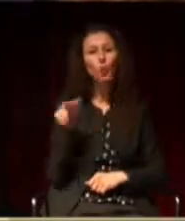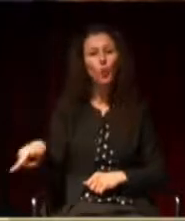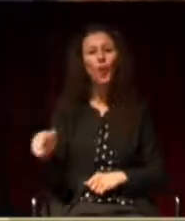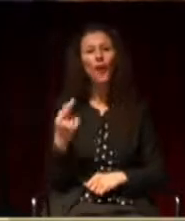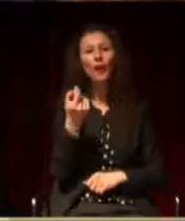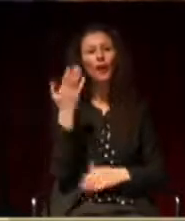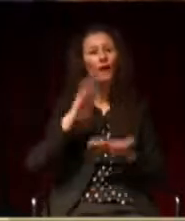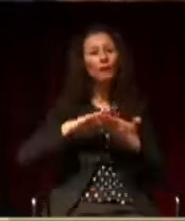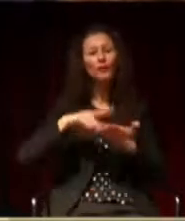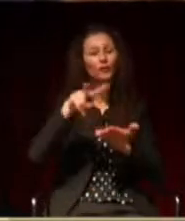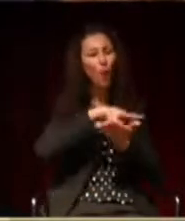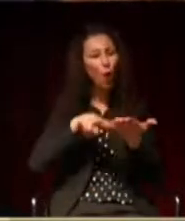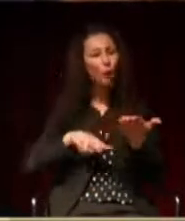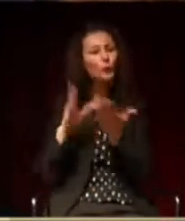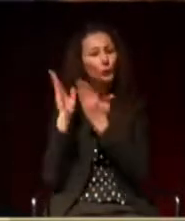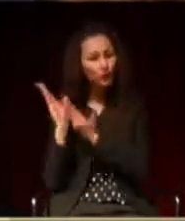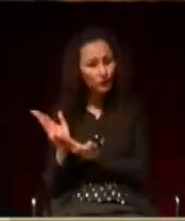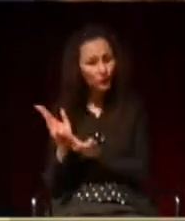demin arkadaşlarımız okudu.